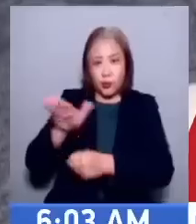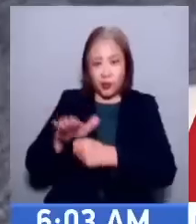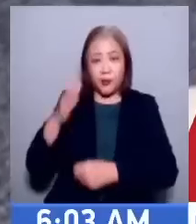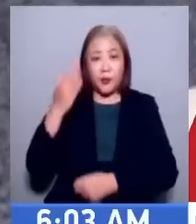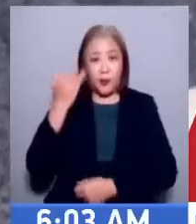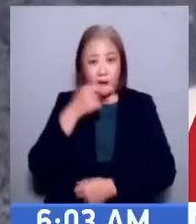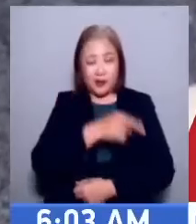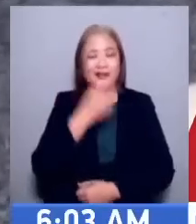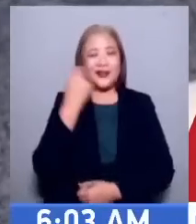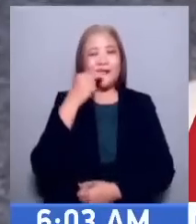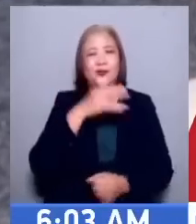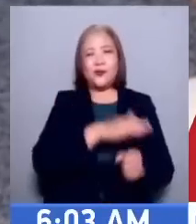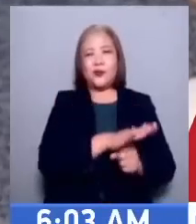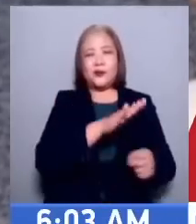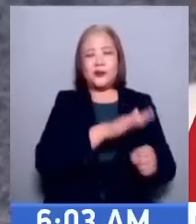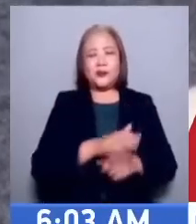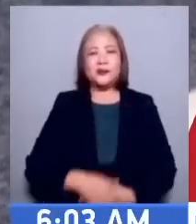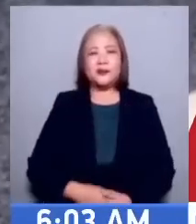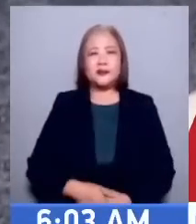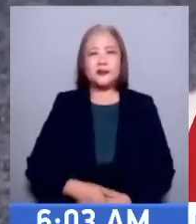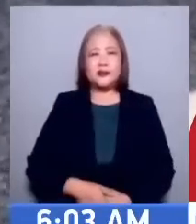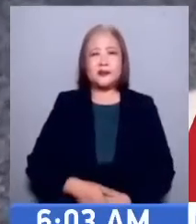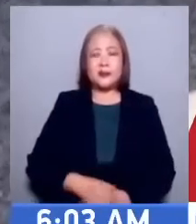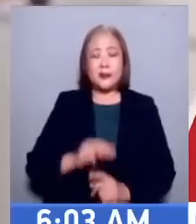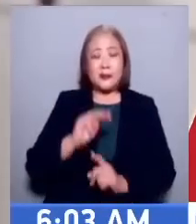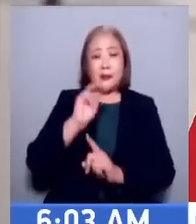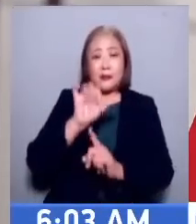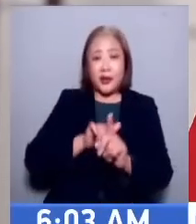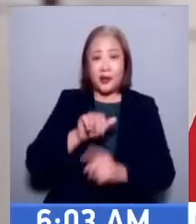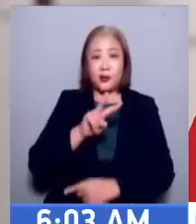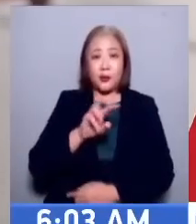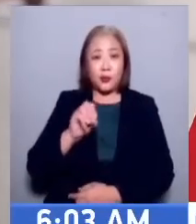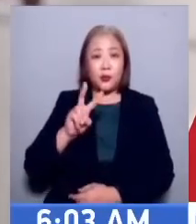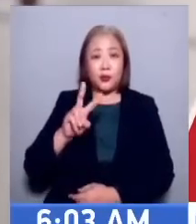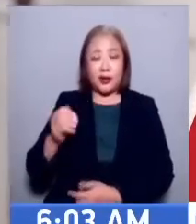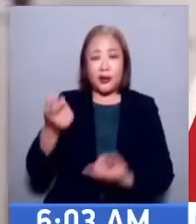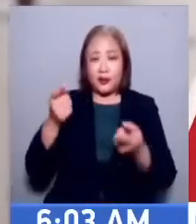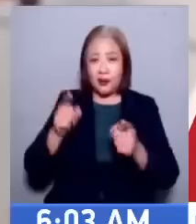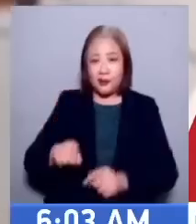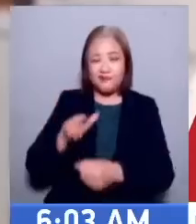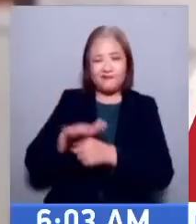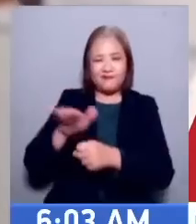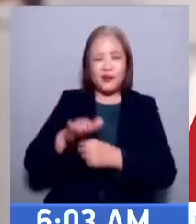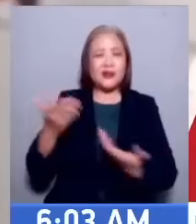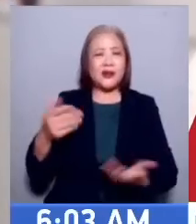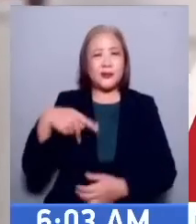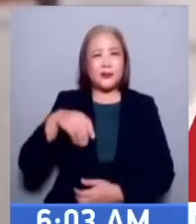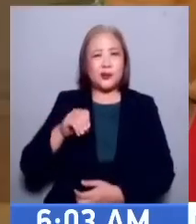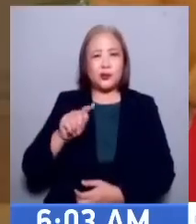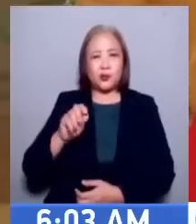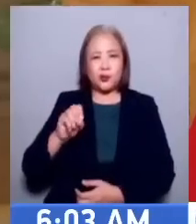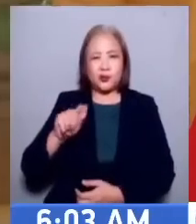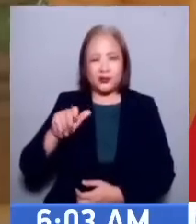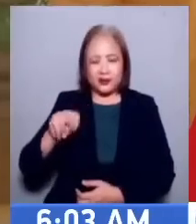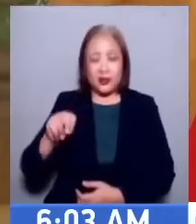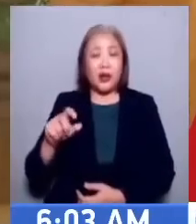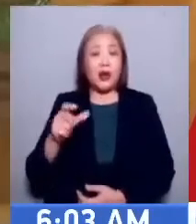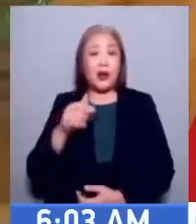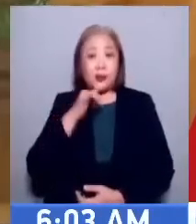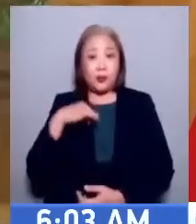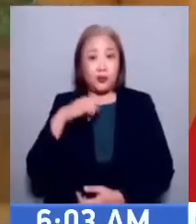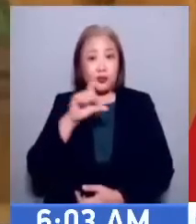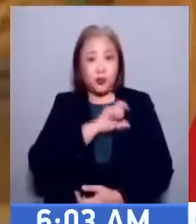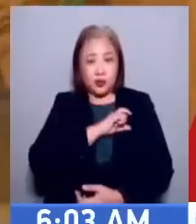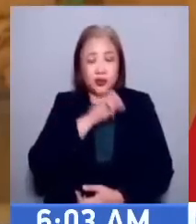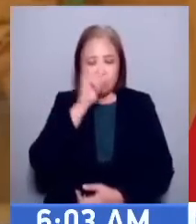records, Mayo ng 2020 nangyari ang krimen sa Pototan, Iloilo. Kahapon, natuntun na siya ng Iloilo Police sa Cabuyao, Laguna. Pero gait ng